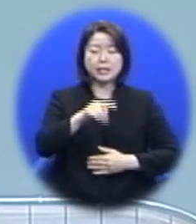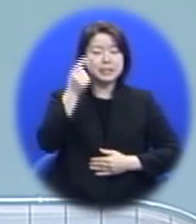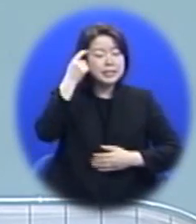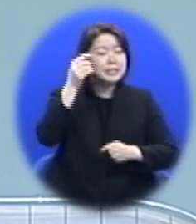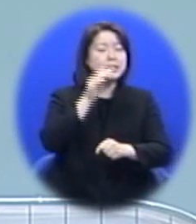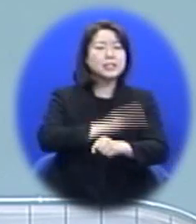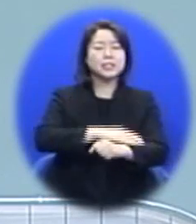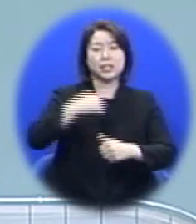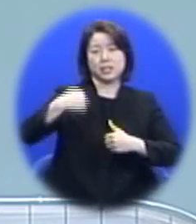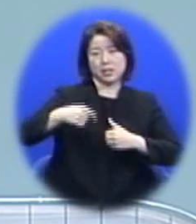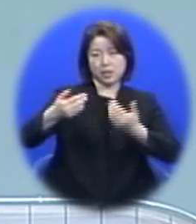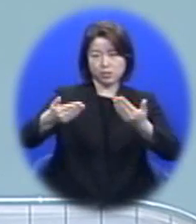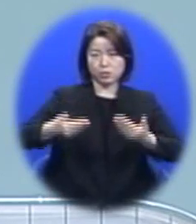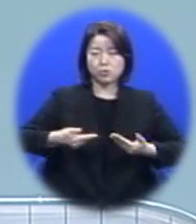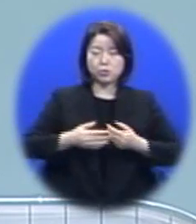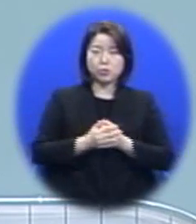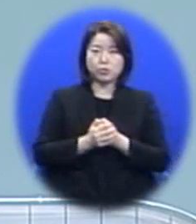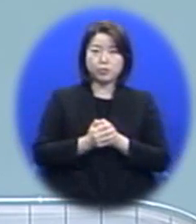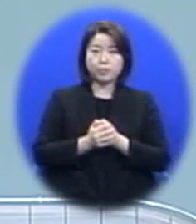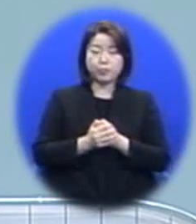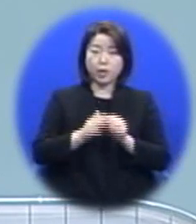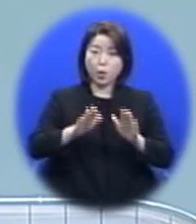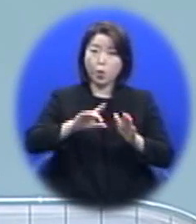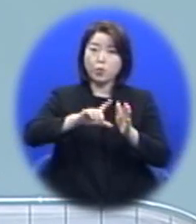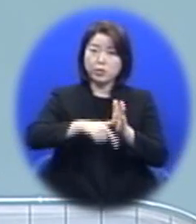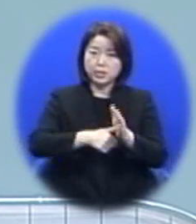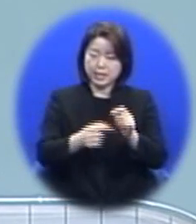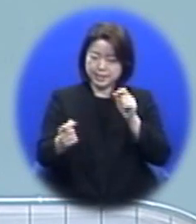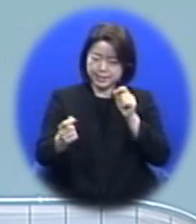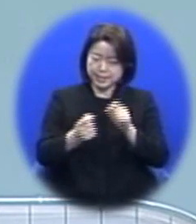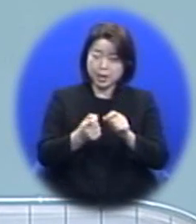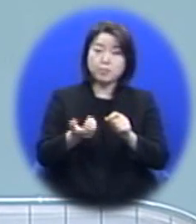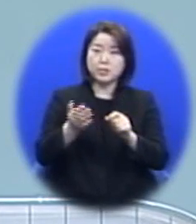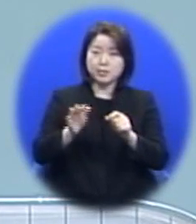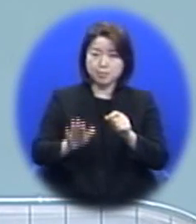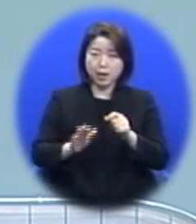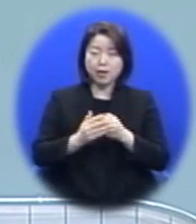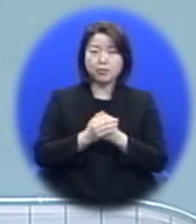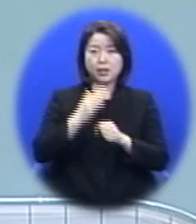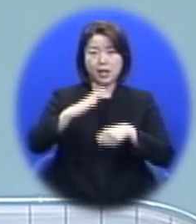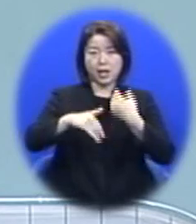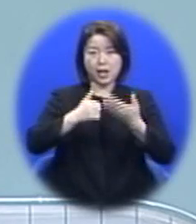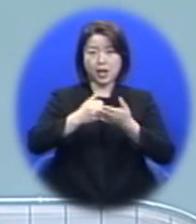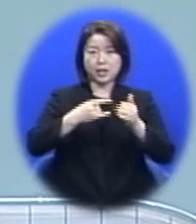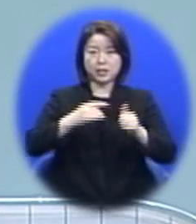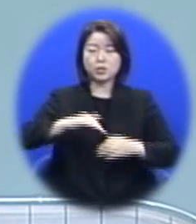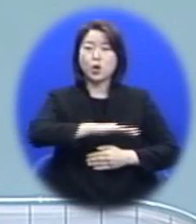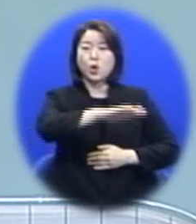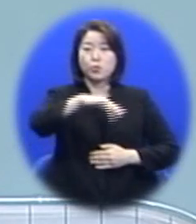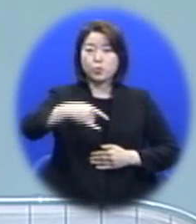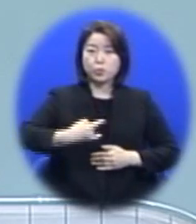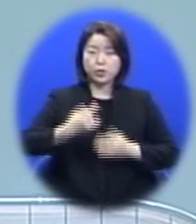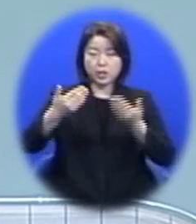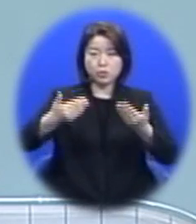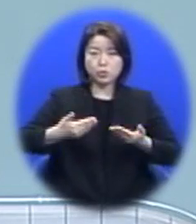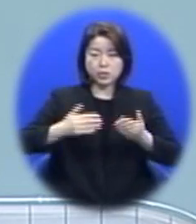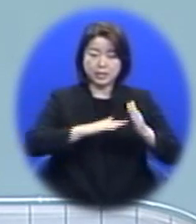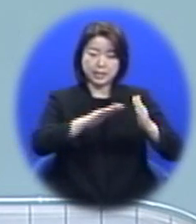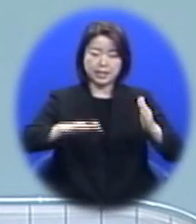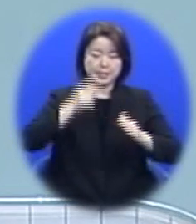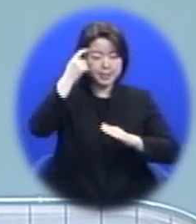가르치십니다. 오늘 이 시간이 아주 짧지만 하나님께서 우리에게 주신 그 가정의